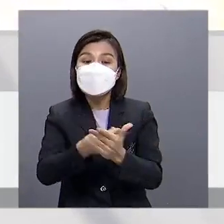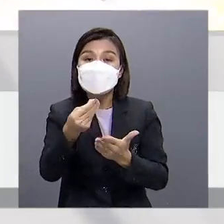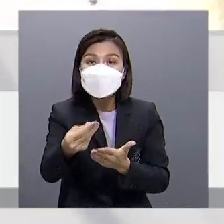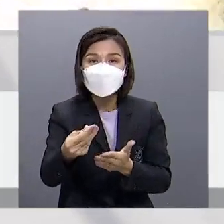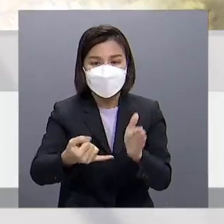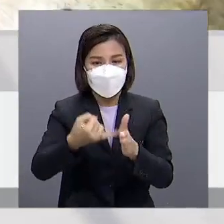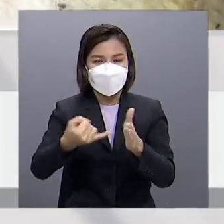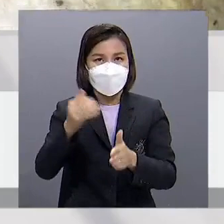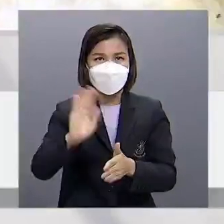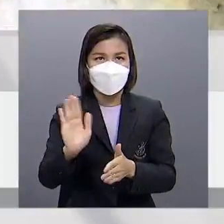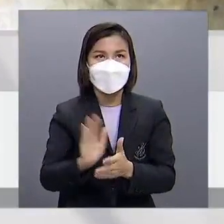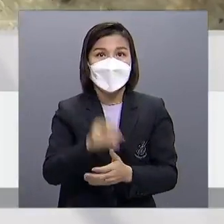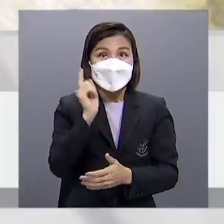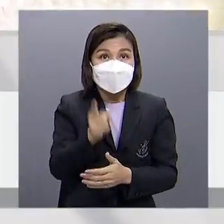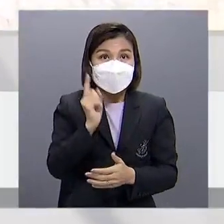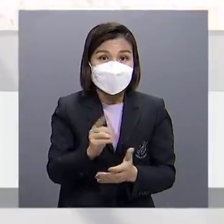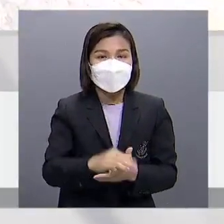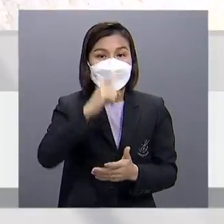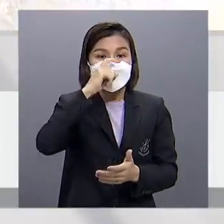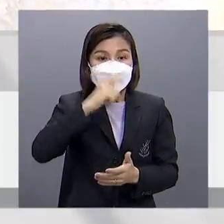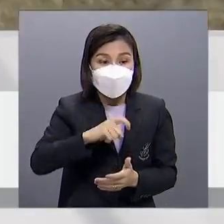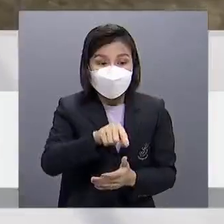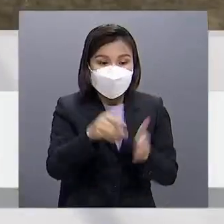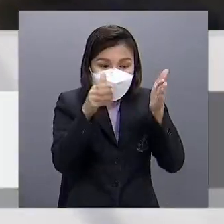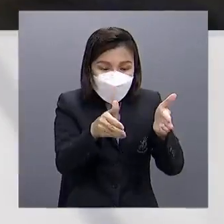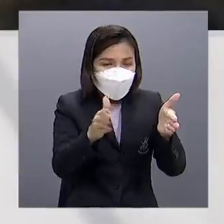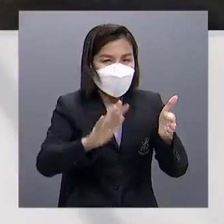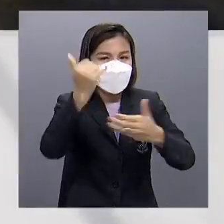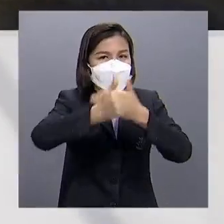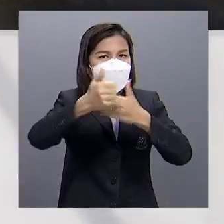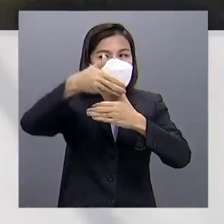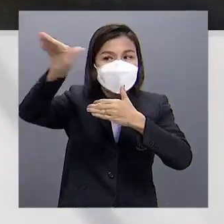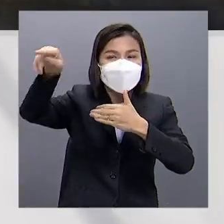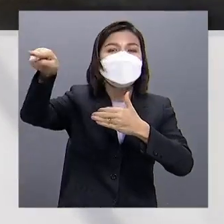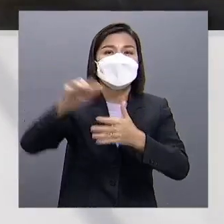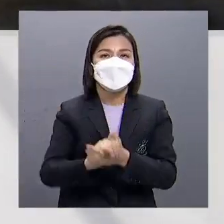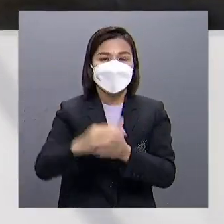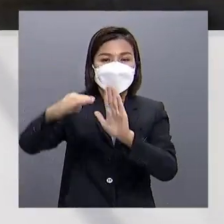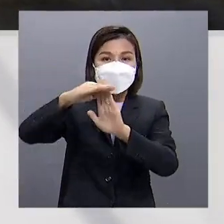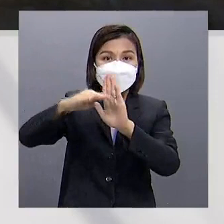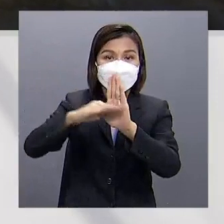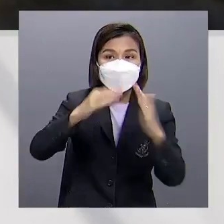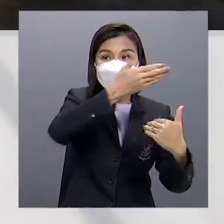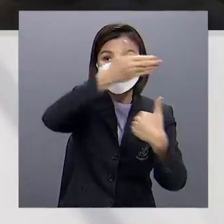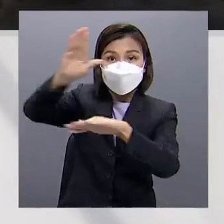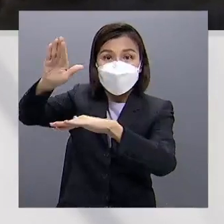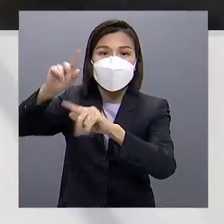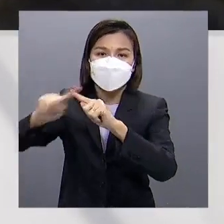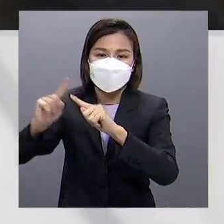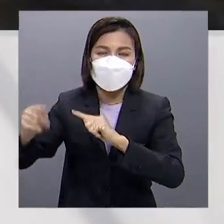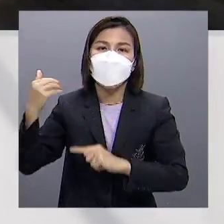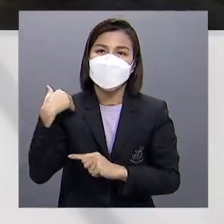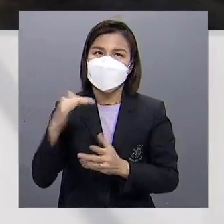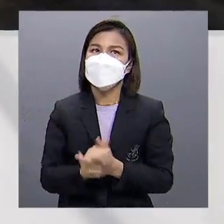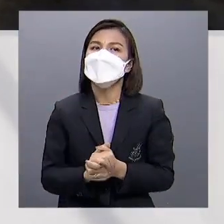ค่ที่ไทยนะครับแต่ว่าอยู่ที่ตลาดต่างประเทศซึ่งจะต้องมีการขั้นตอนในการส่งออกที่มันซับซ้อนดังนั้นเรื่องนี้หลายฝ่